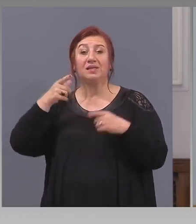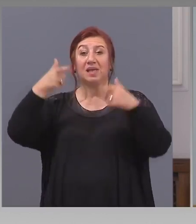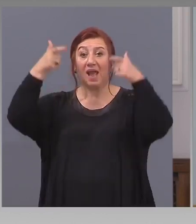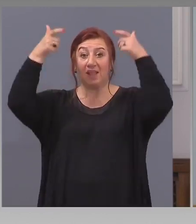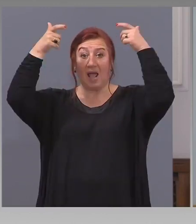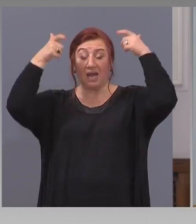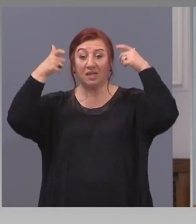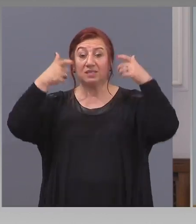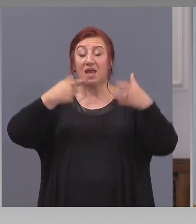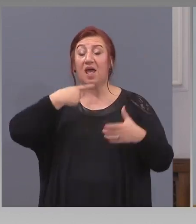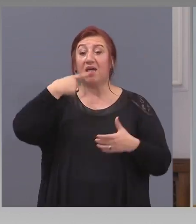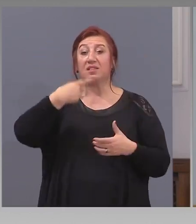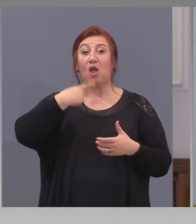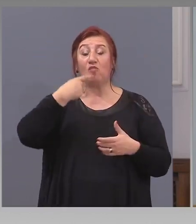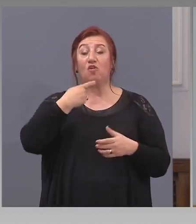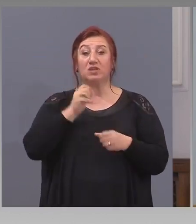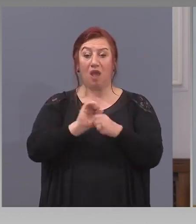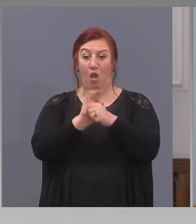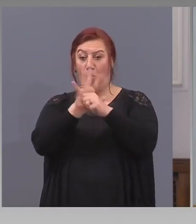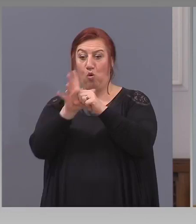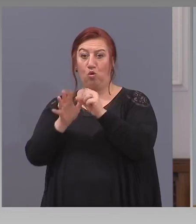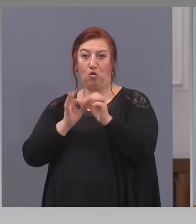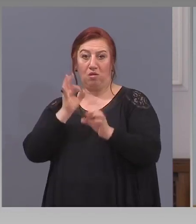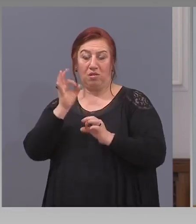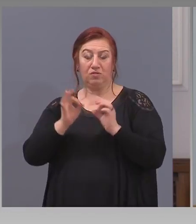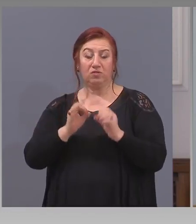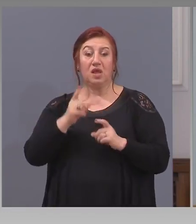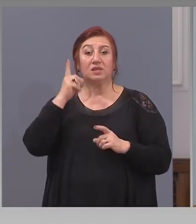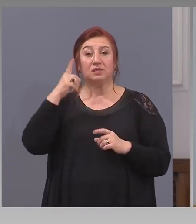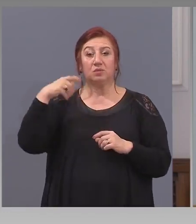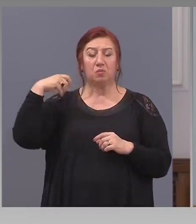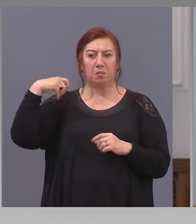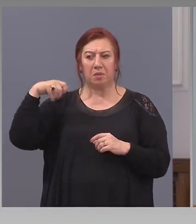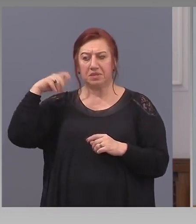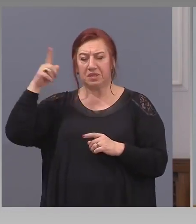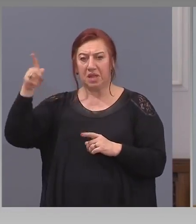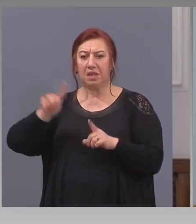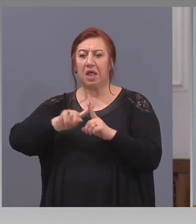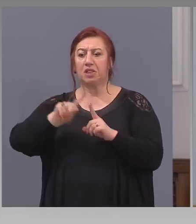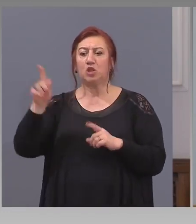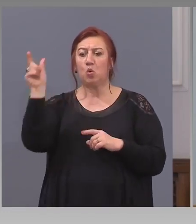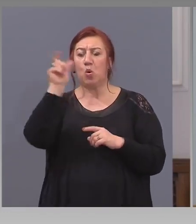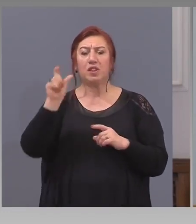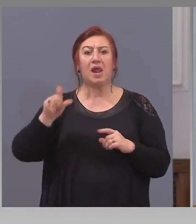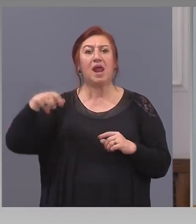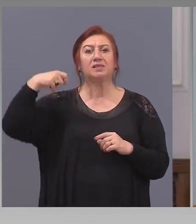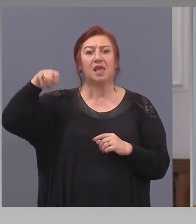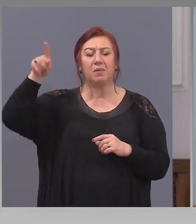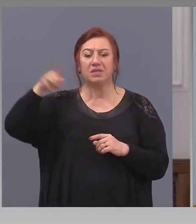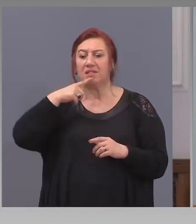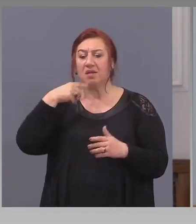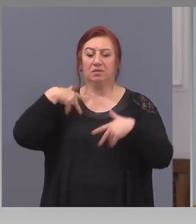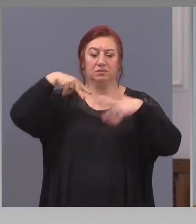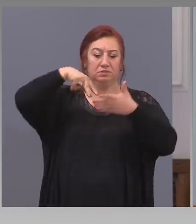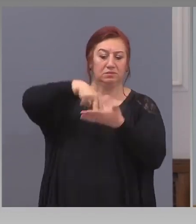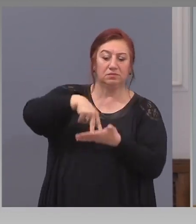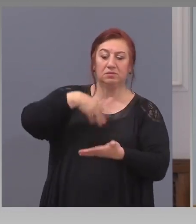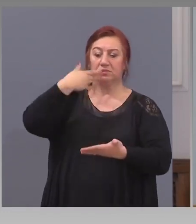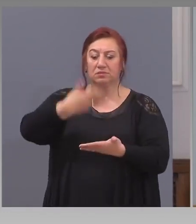Борис Джонс. Нито немския президент по адрес на канцлер. Нито италианския президент по адрес на Конте.